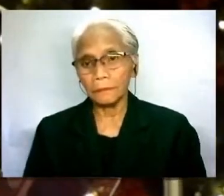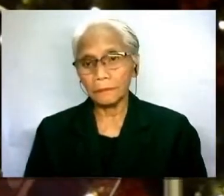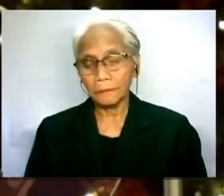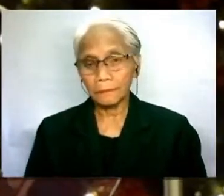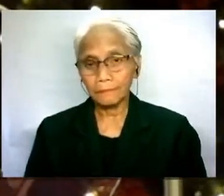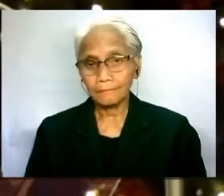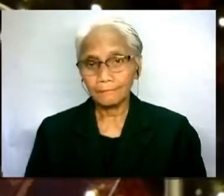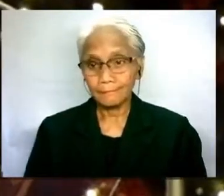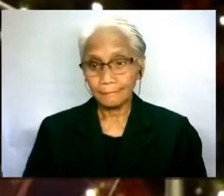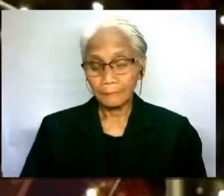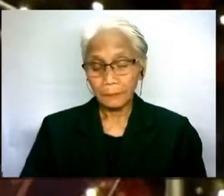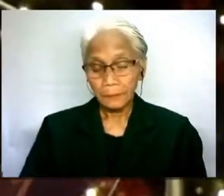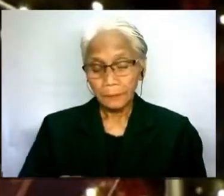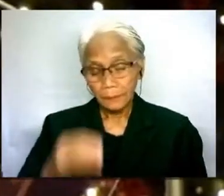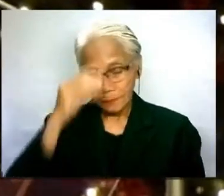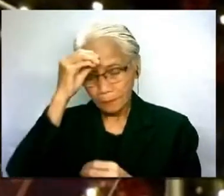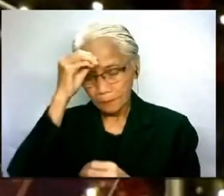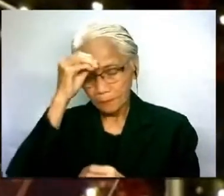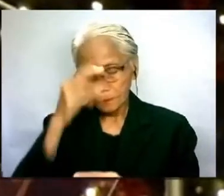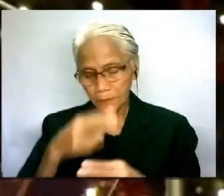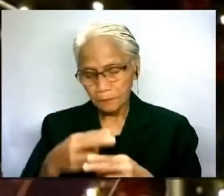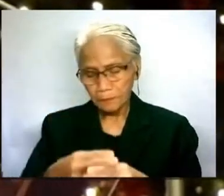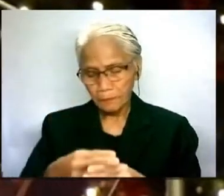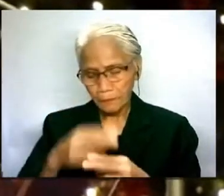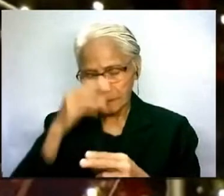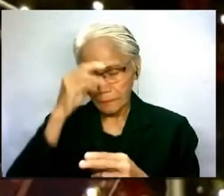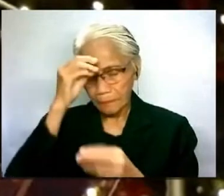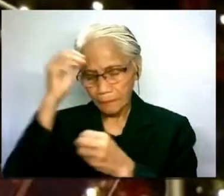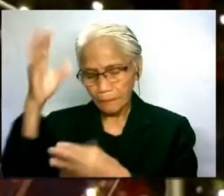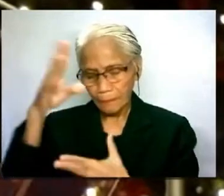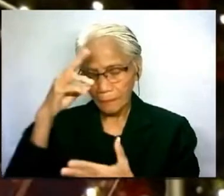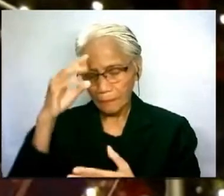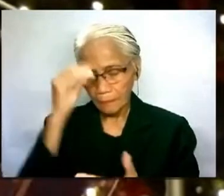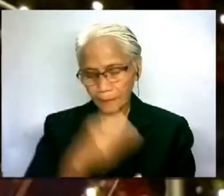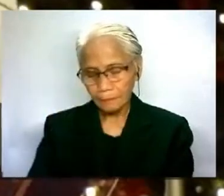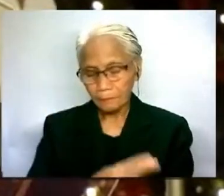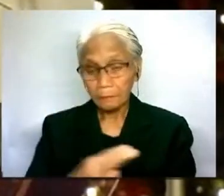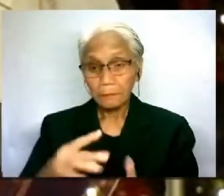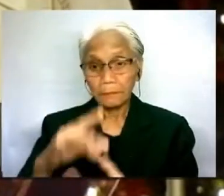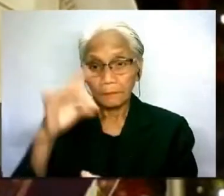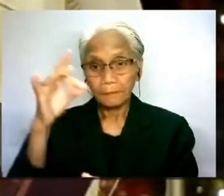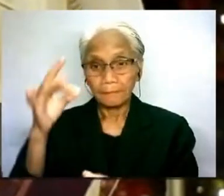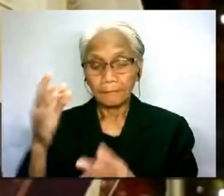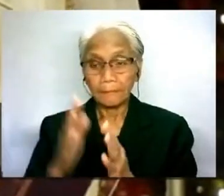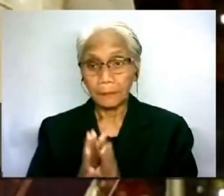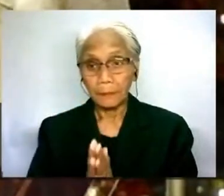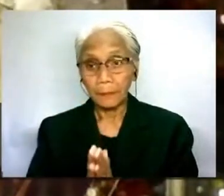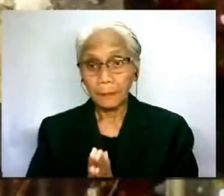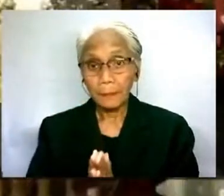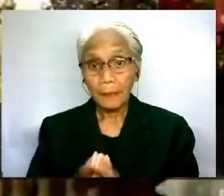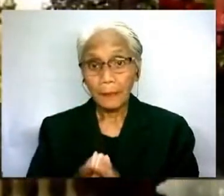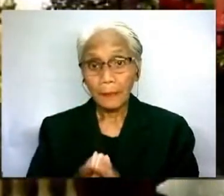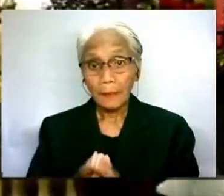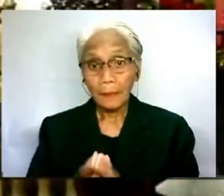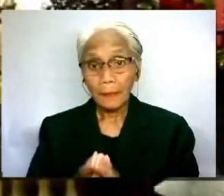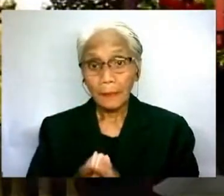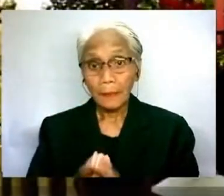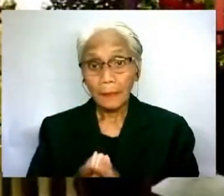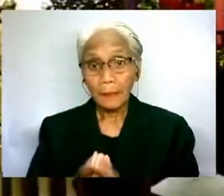Sa ngalan ng Ama at ng Anak at ng Espiritu Santo. Amen. Ang pagpapala ng ating